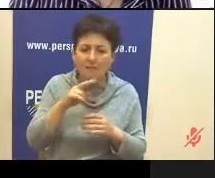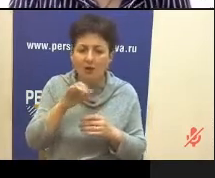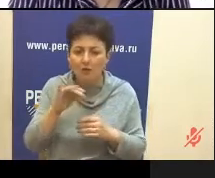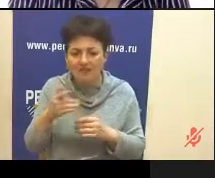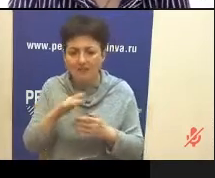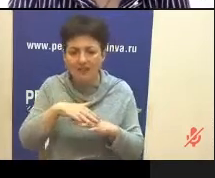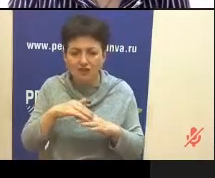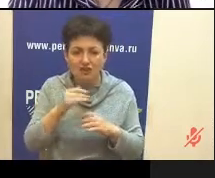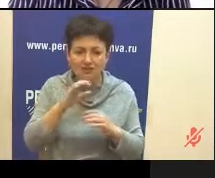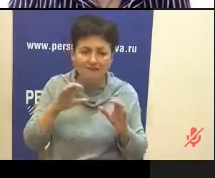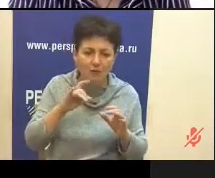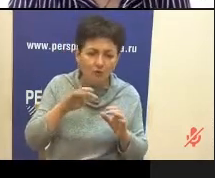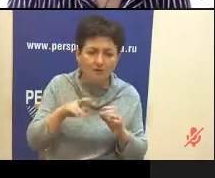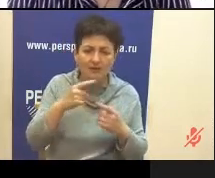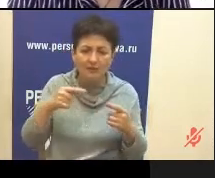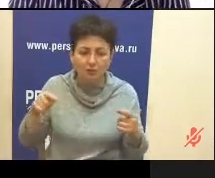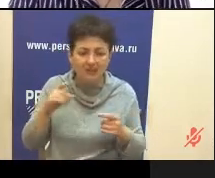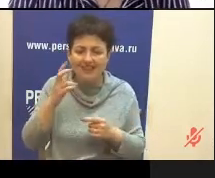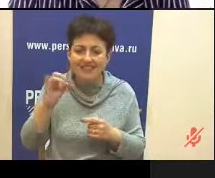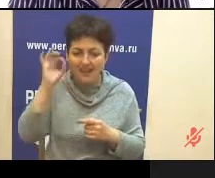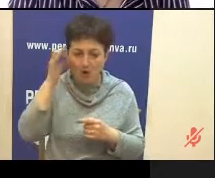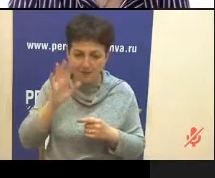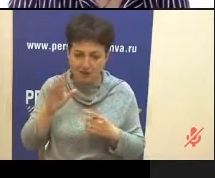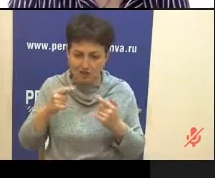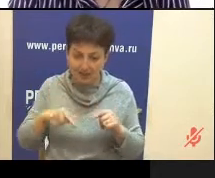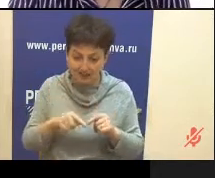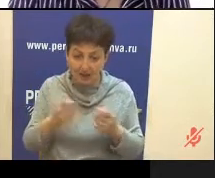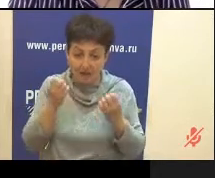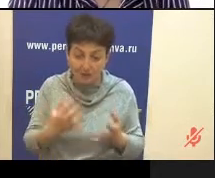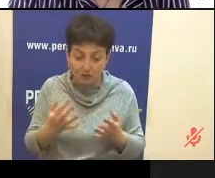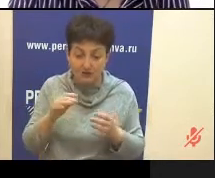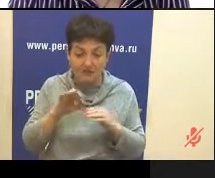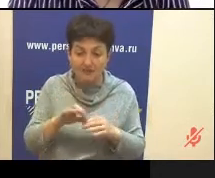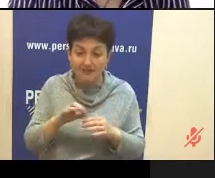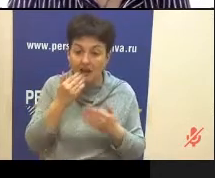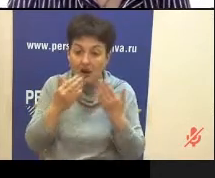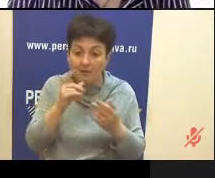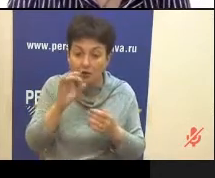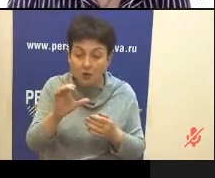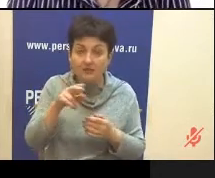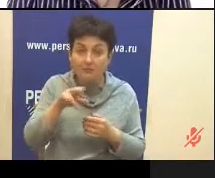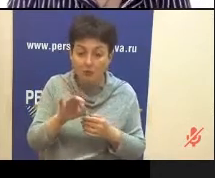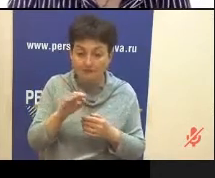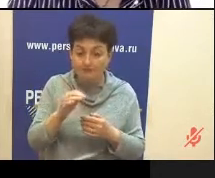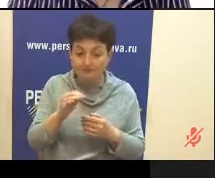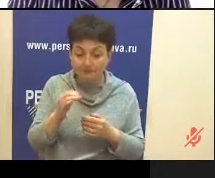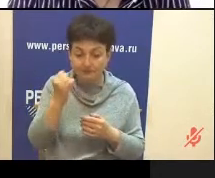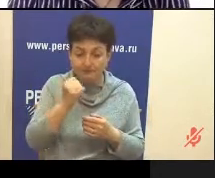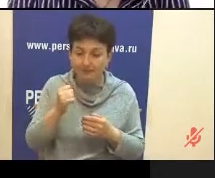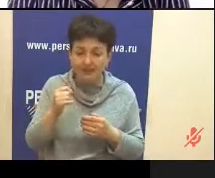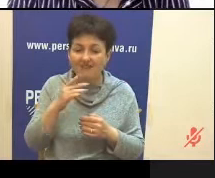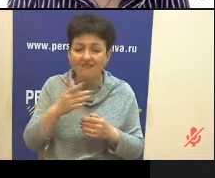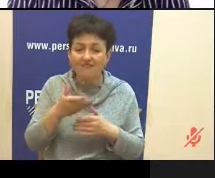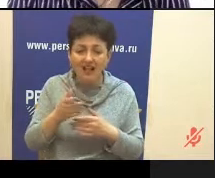площадках, конференциях, форумах другие некоммерческие организации. Да просто проведя небольшой опрос по